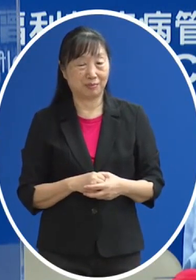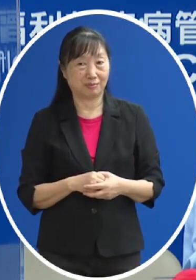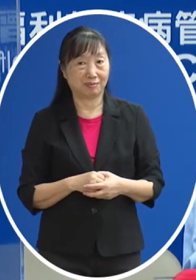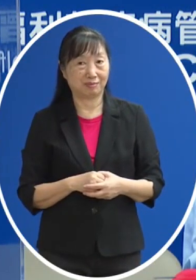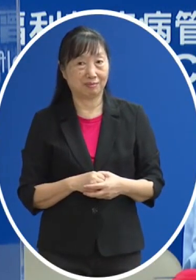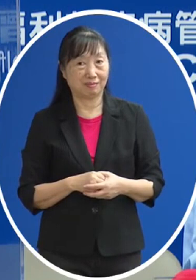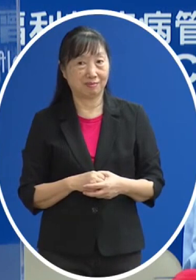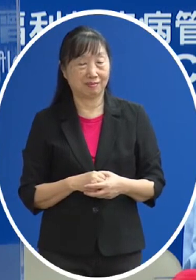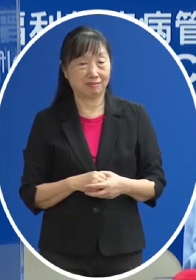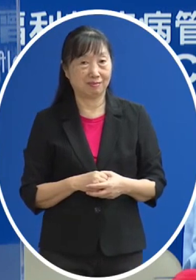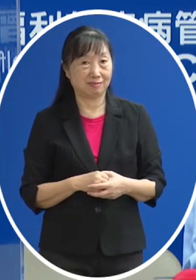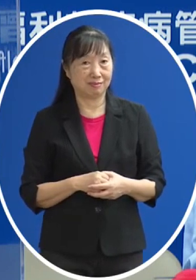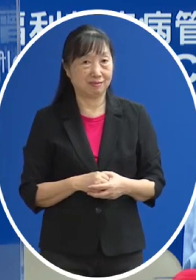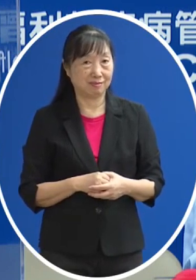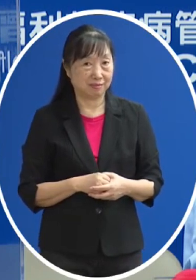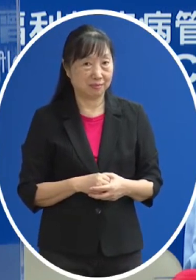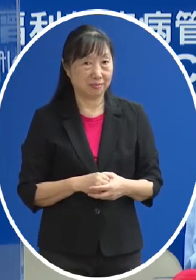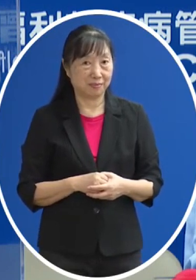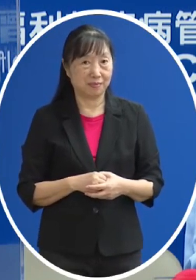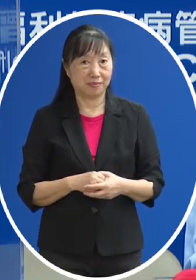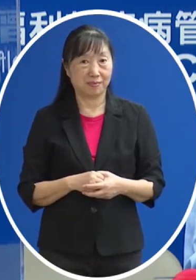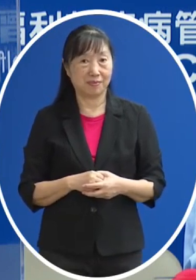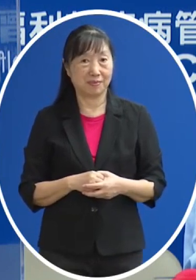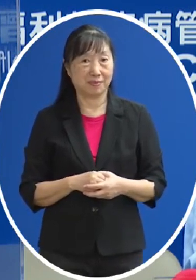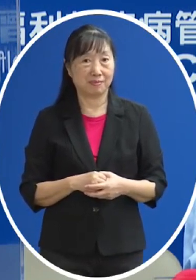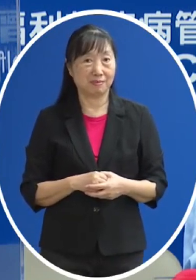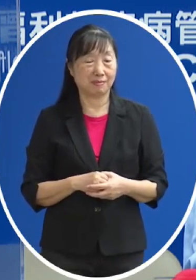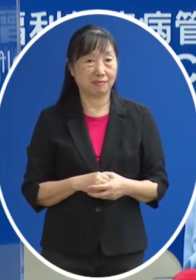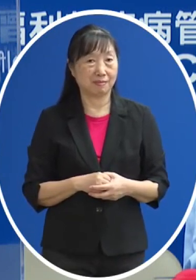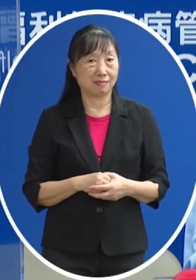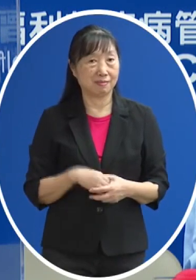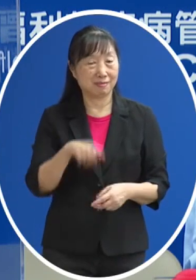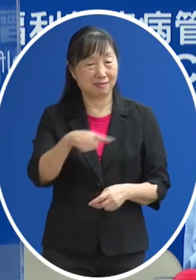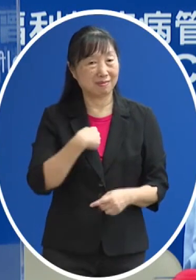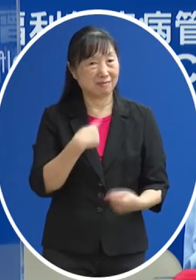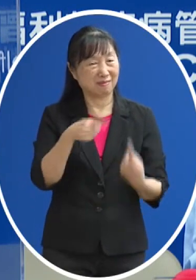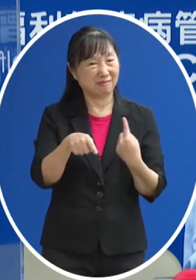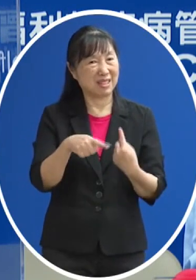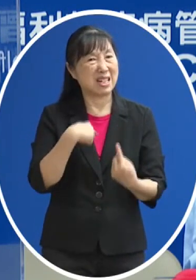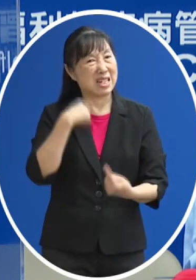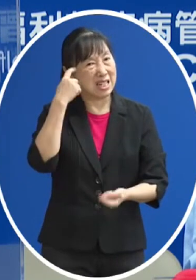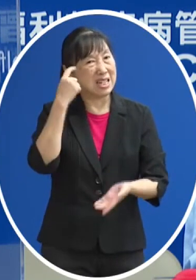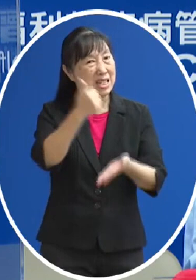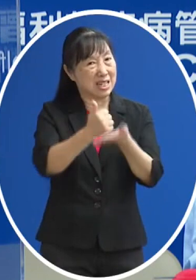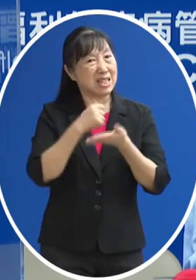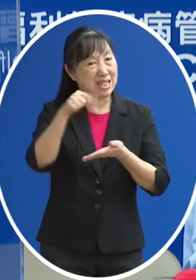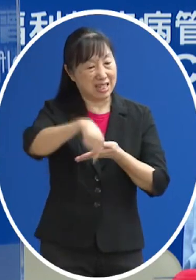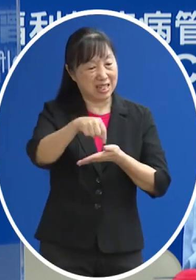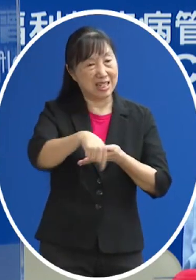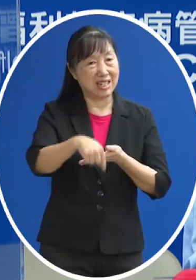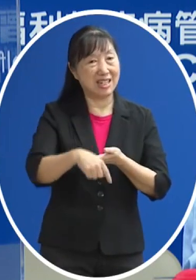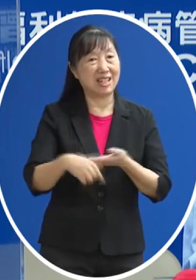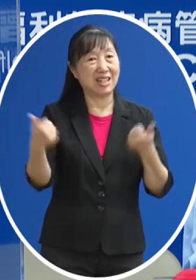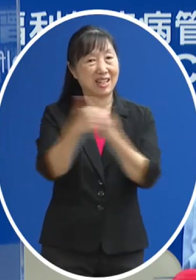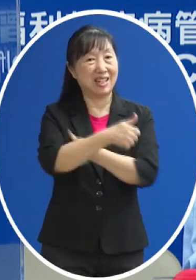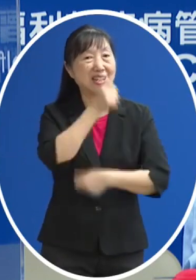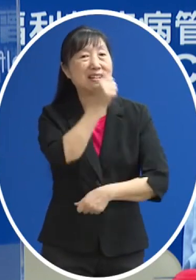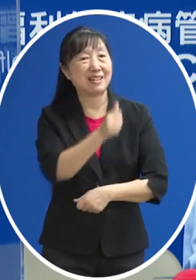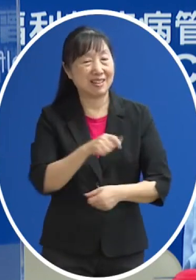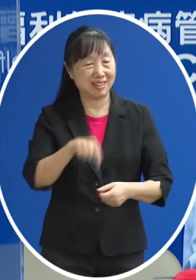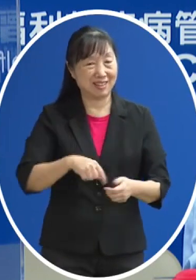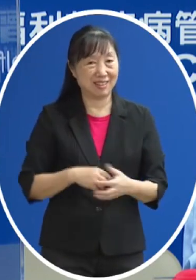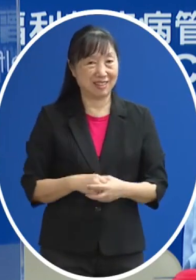对了，如果这是哈，就是很难。我比较想请他们来这边帮我们代言一下。